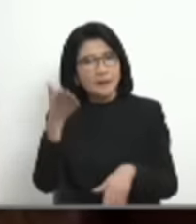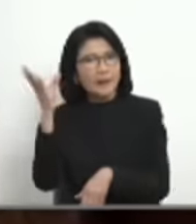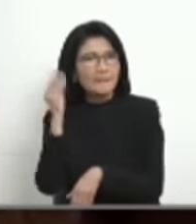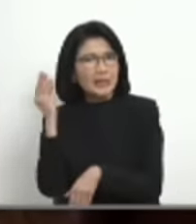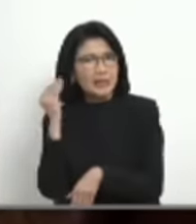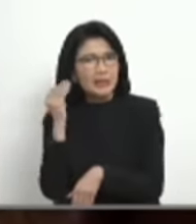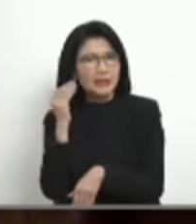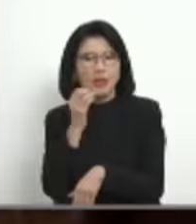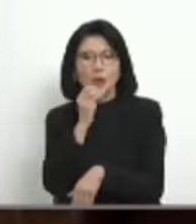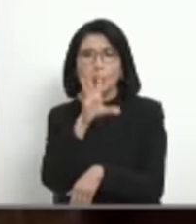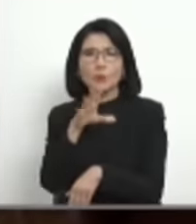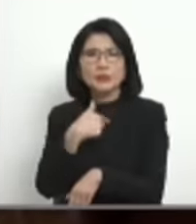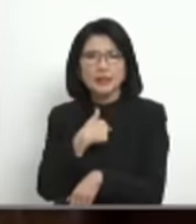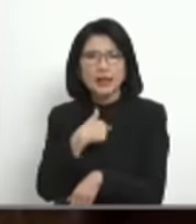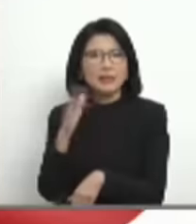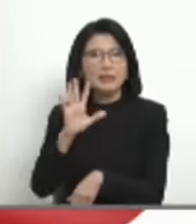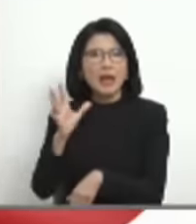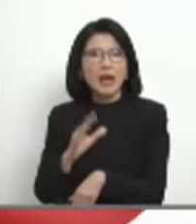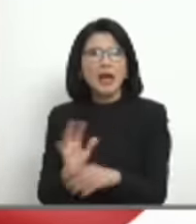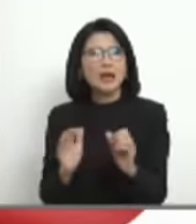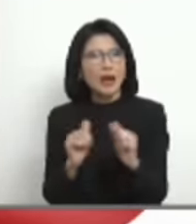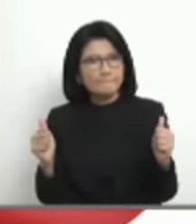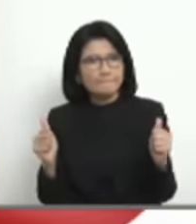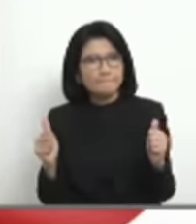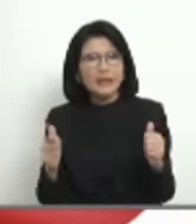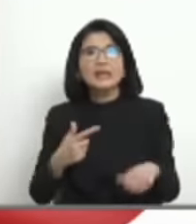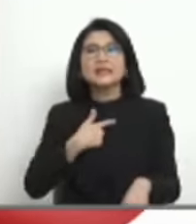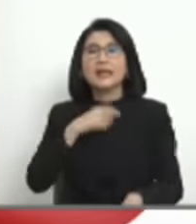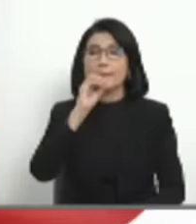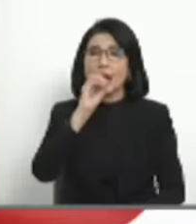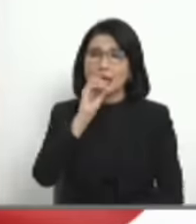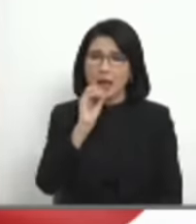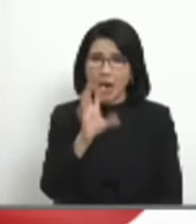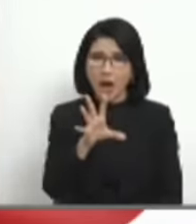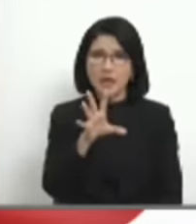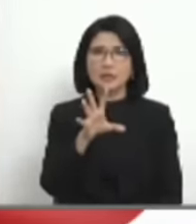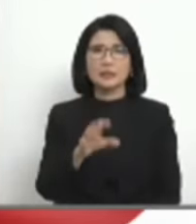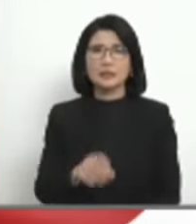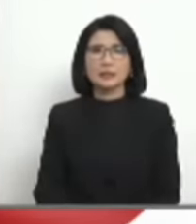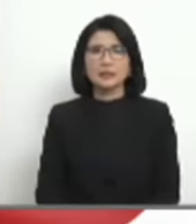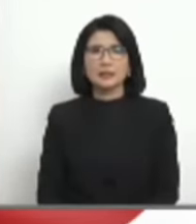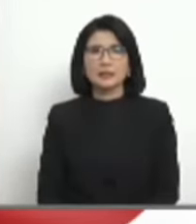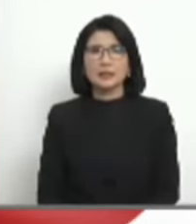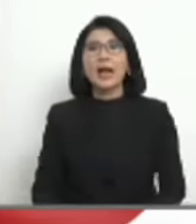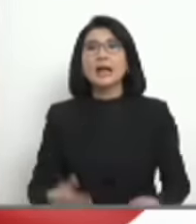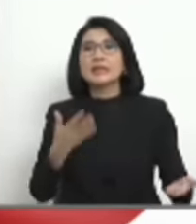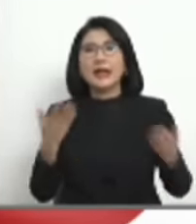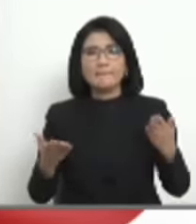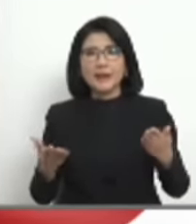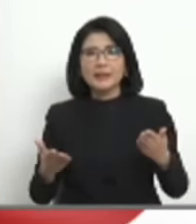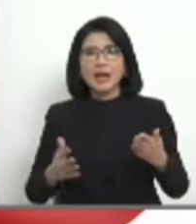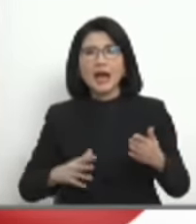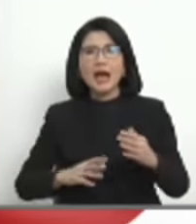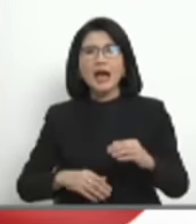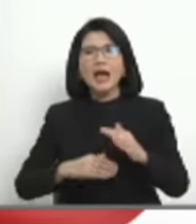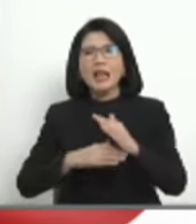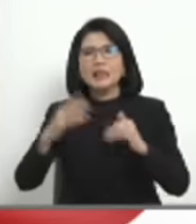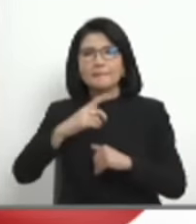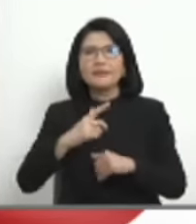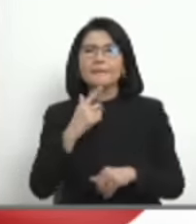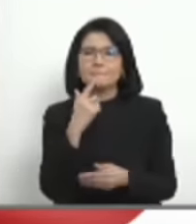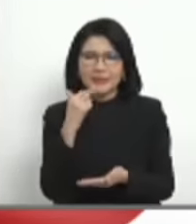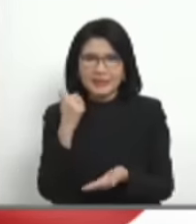ucapan saya yang saya katakan adalah yang mana yang lebih penting internet gratis atau makan